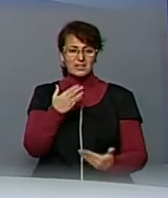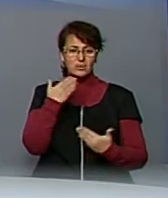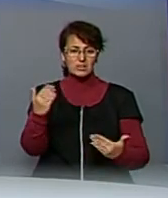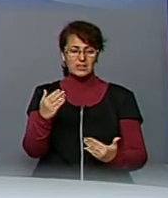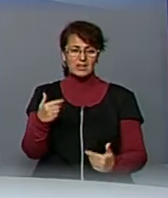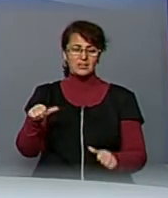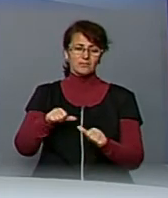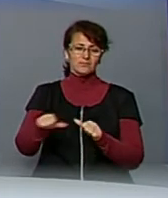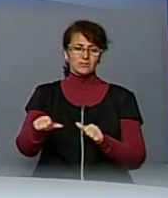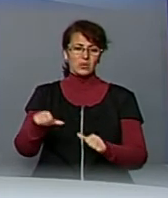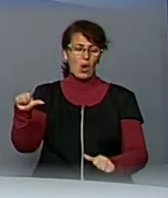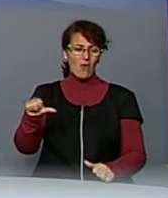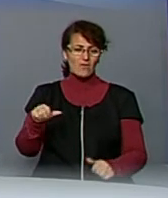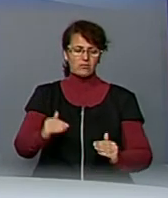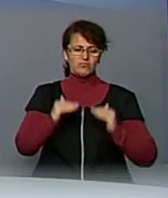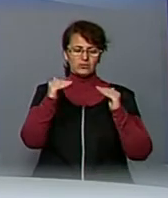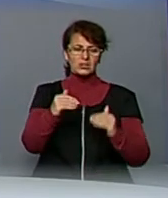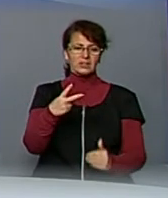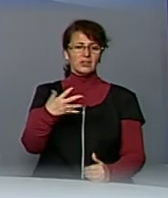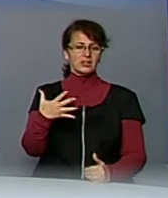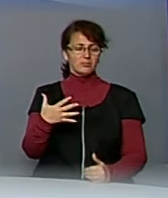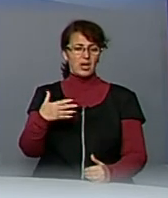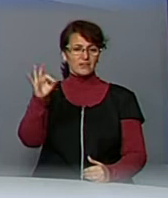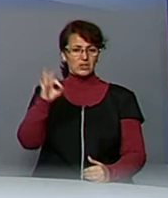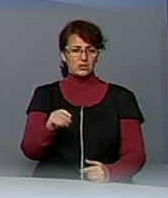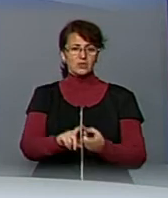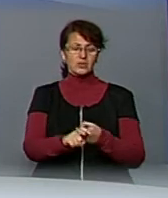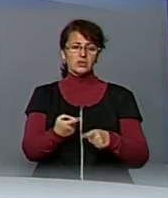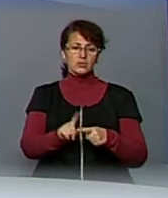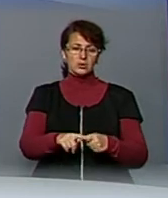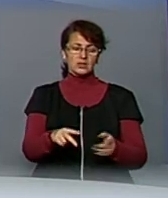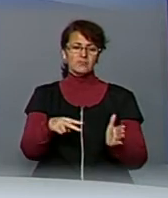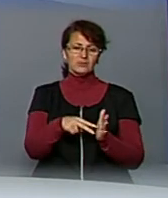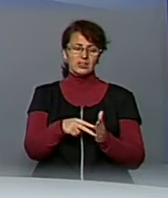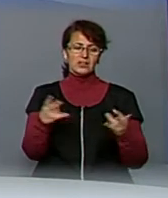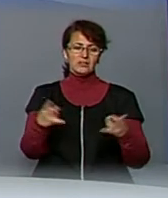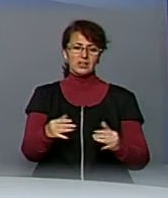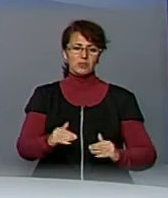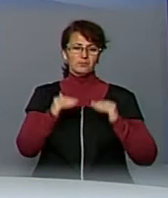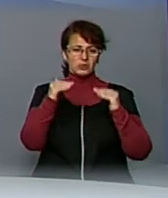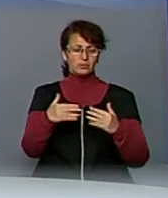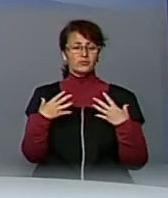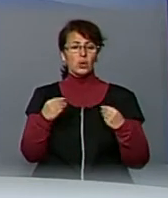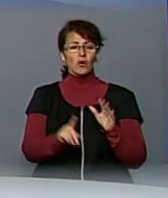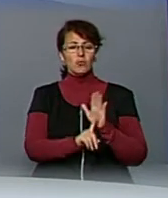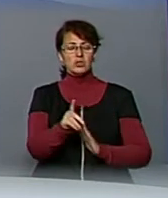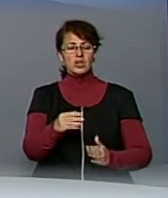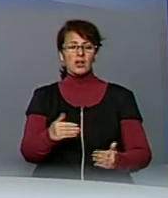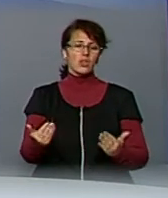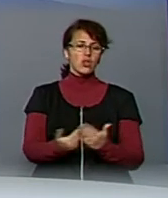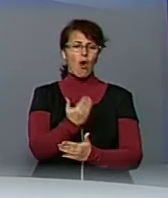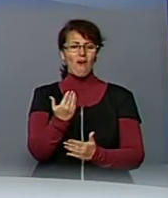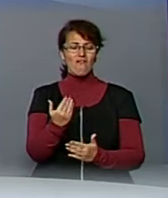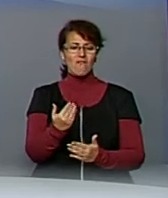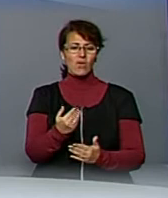на 25%, у зв'язку із чим потрібно тарифи підвищити. І у Львові запровадили нову послугу оплати